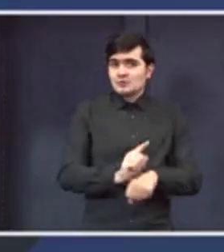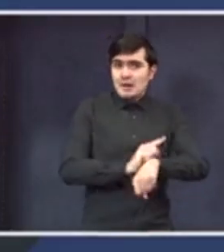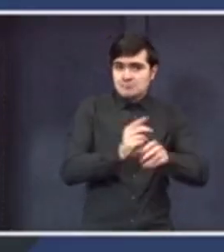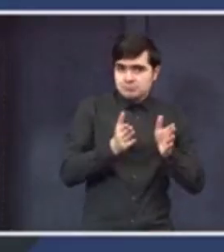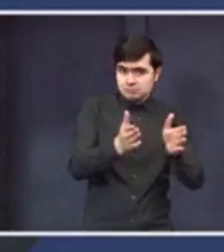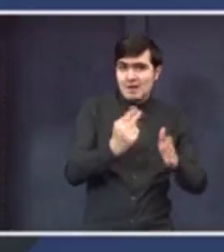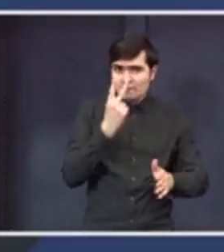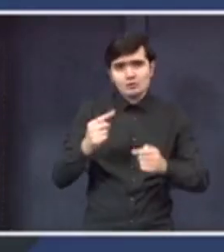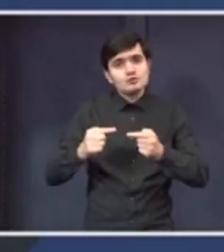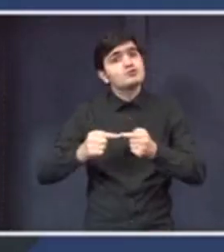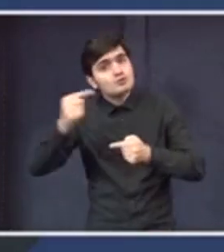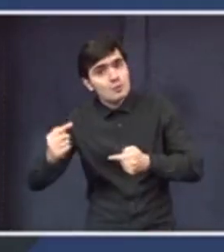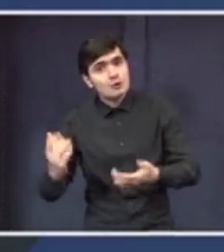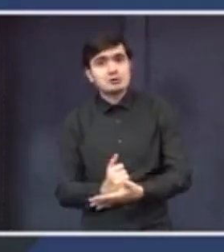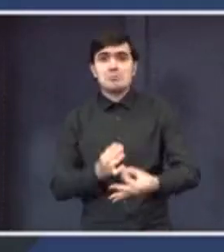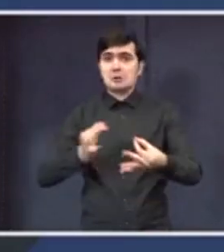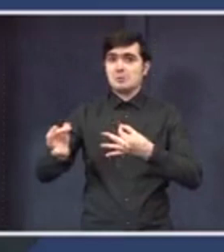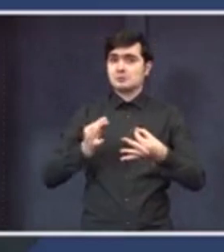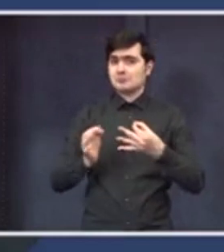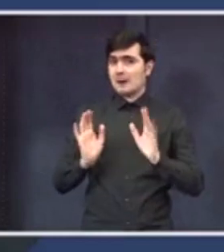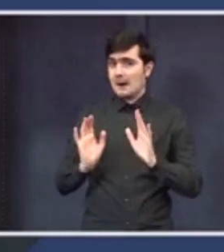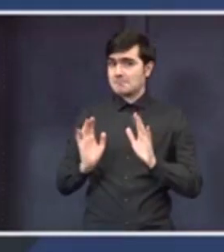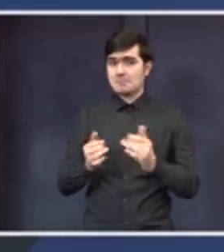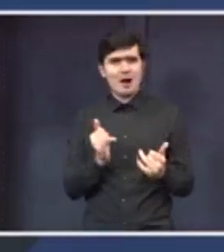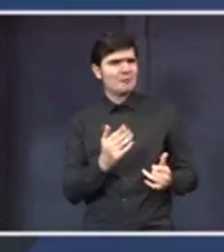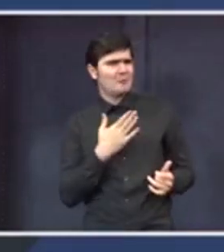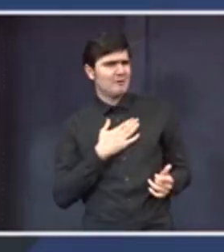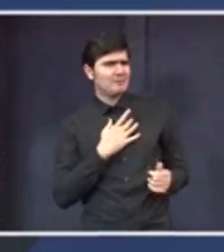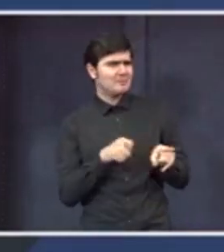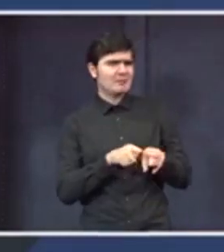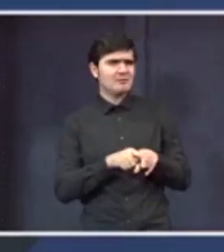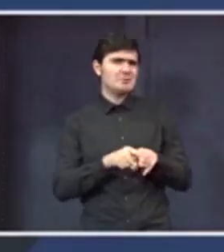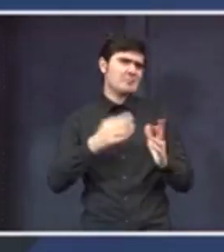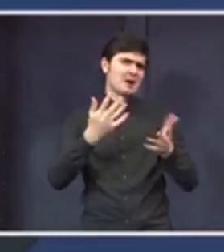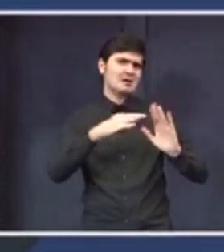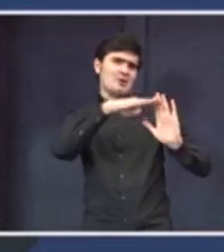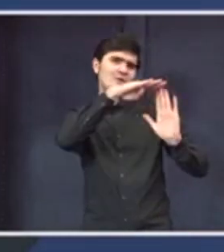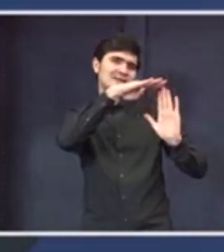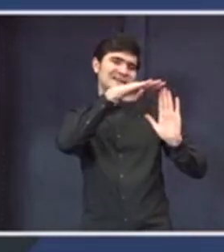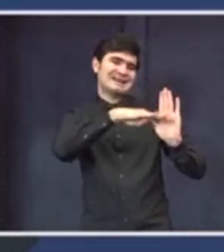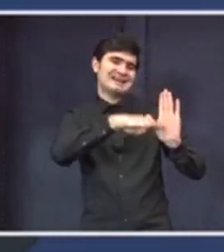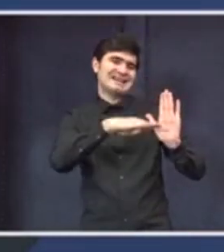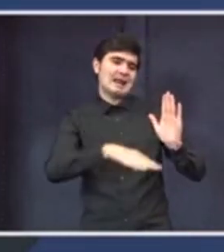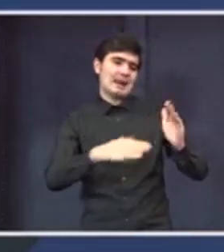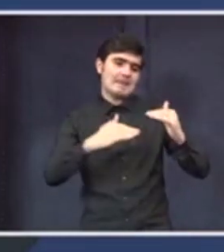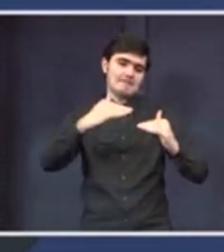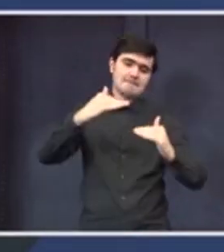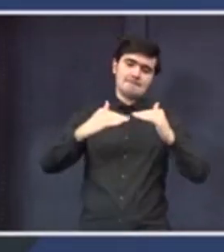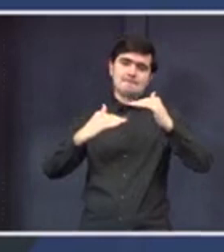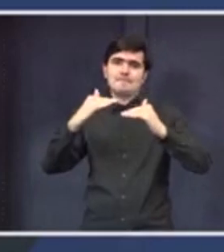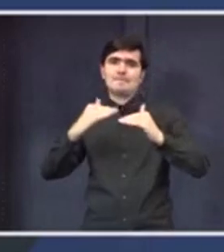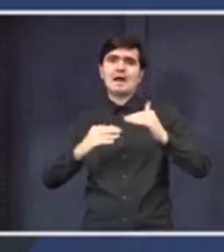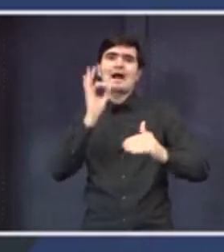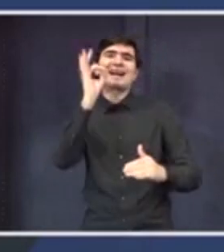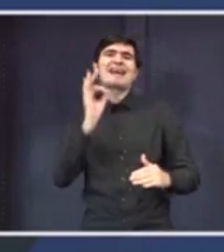vedem că după ce am luat această măsură, avem un platou, chiar o scădere a ratei de